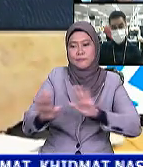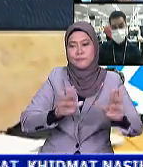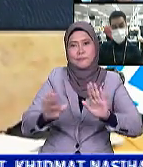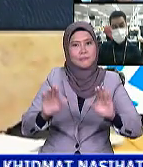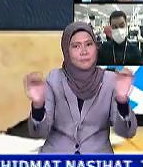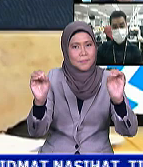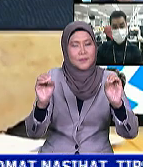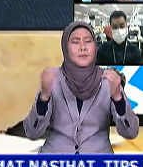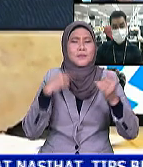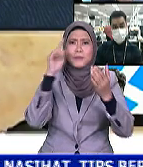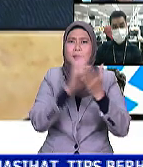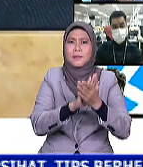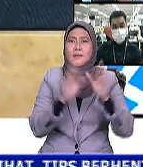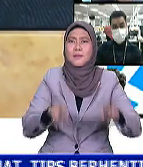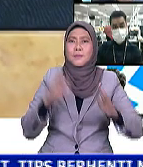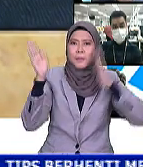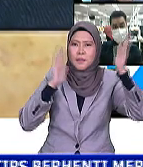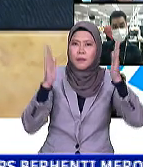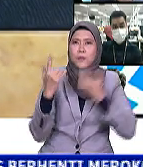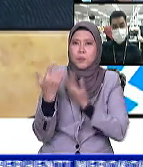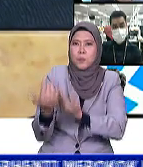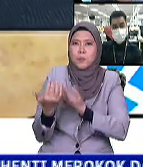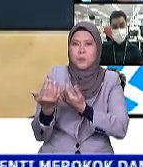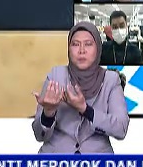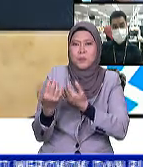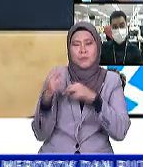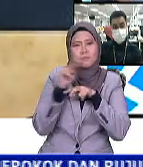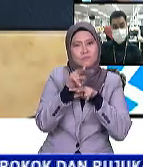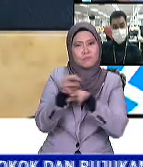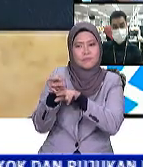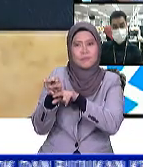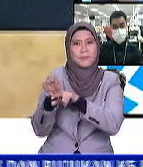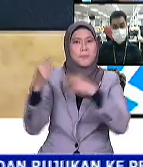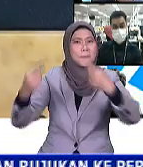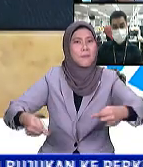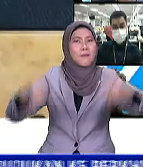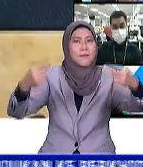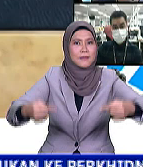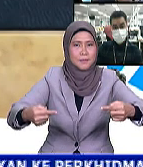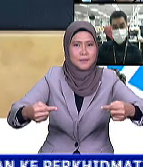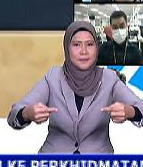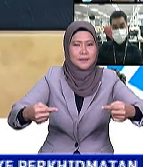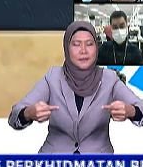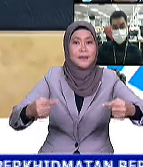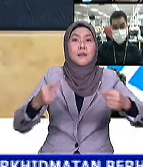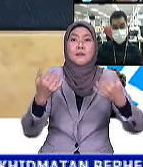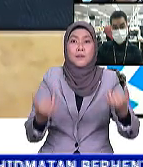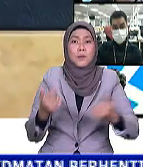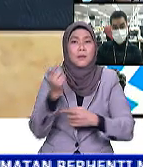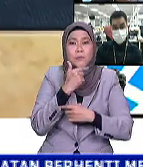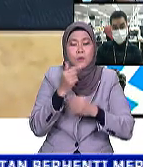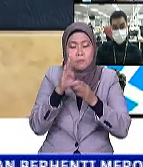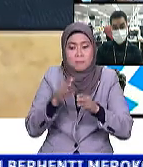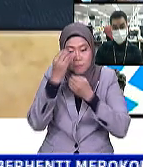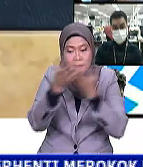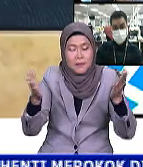Saya yakin rakyat Malaysia nak menanti-nantikan aksi untuk mereka bertanding. Tapi kita tak mau berita sedih